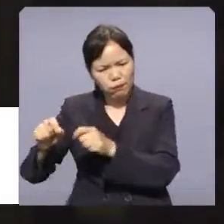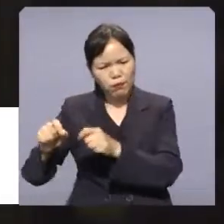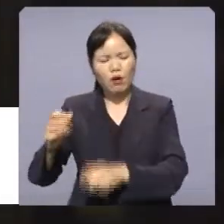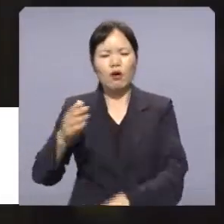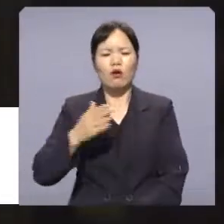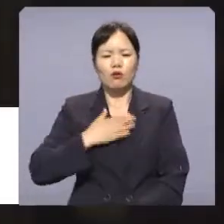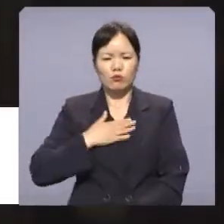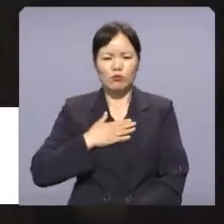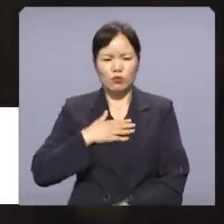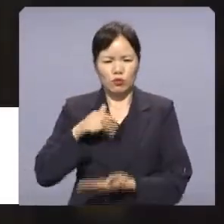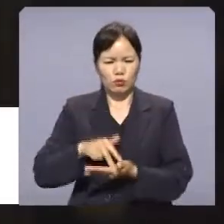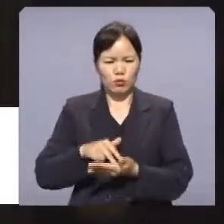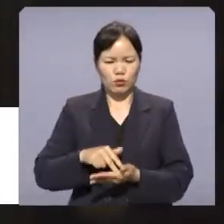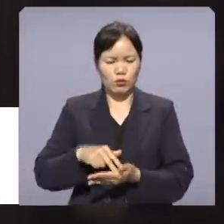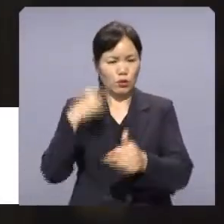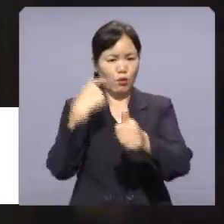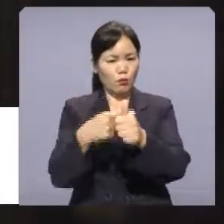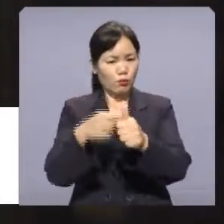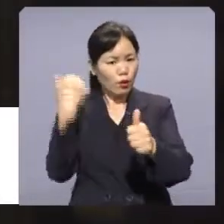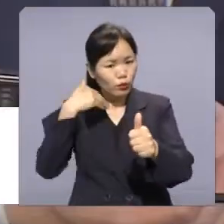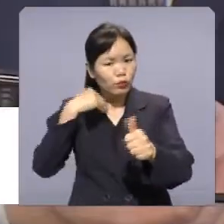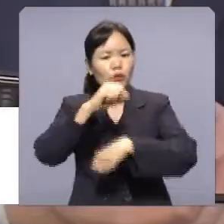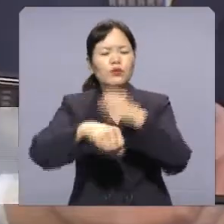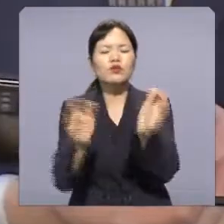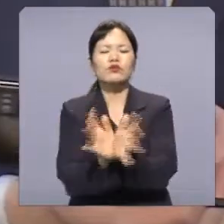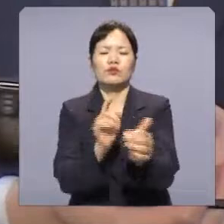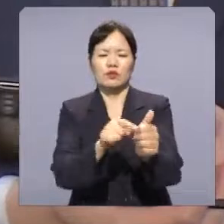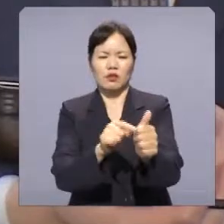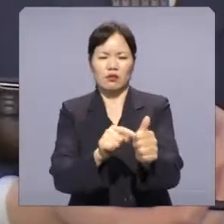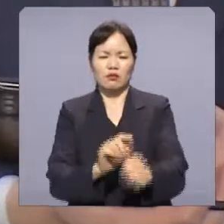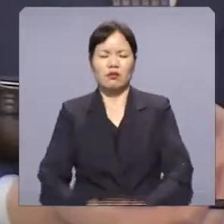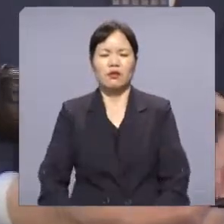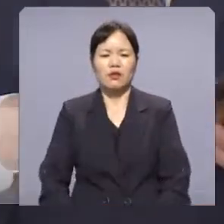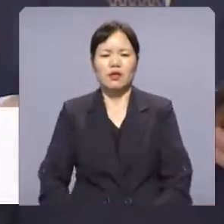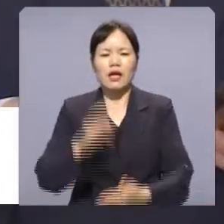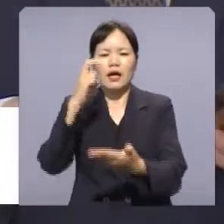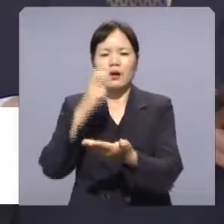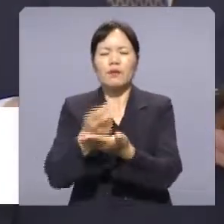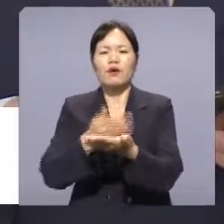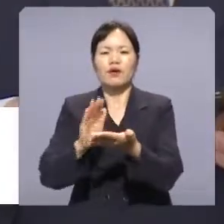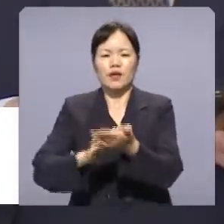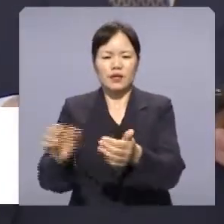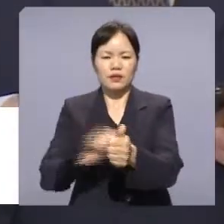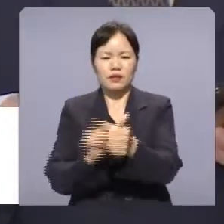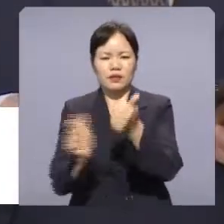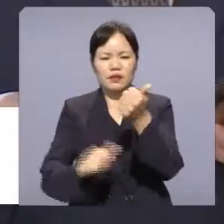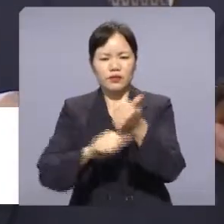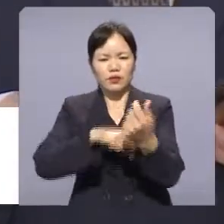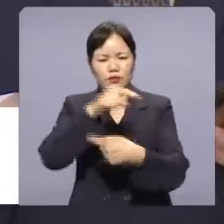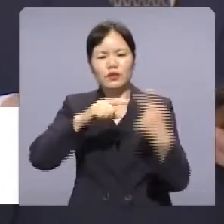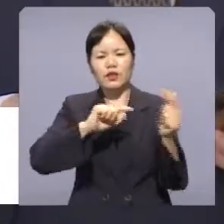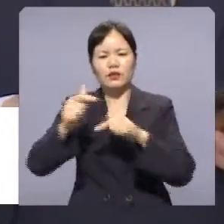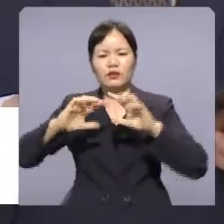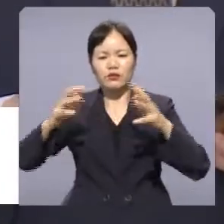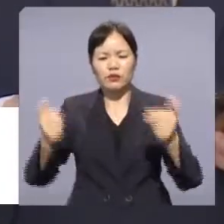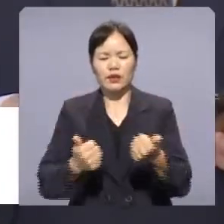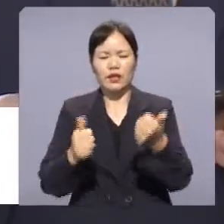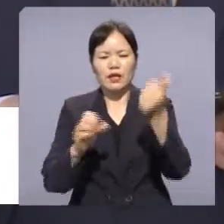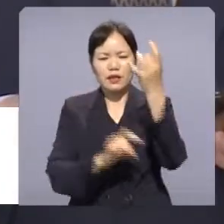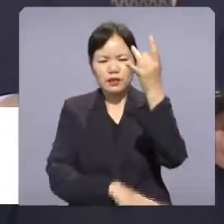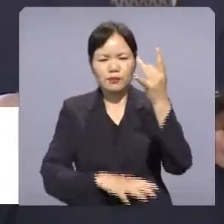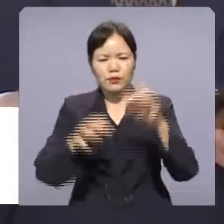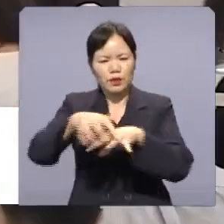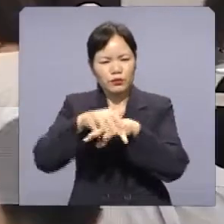미룬다면은 저는 비판의 화살이 민주당이 사개특위의 운영 등 국회보다 근본적인 구조적인 개혁의 문제와